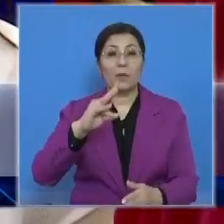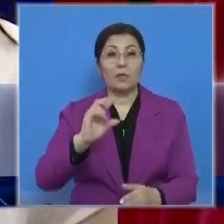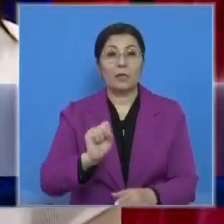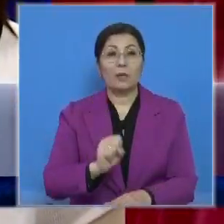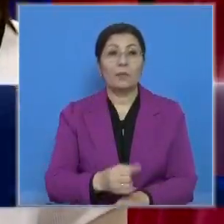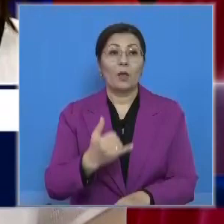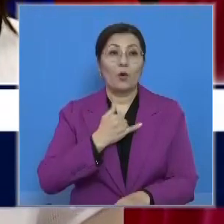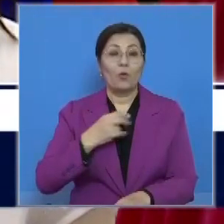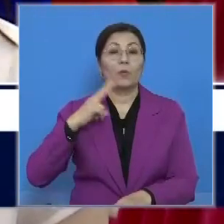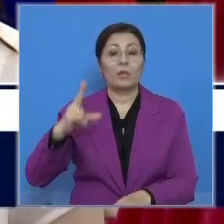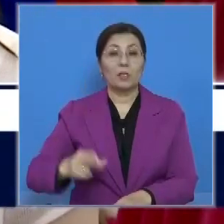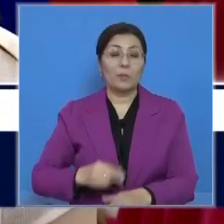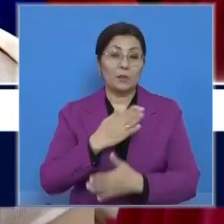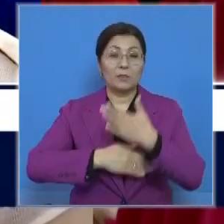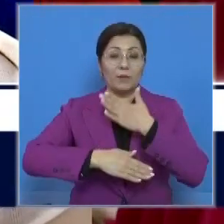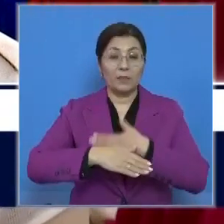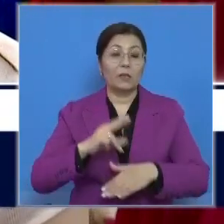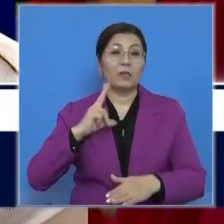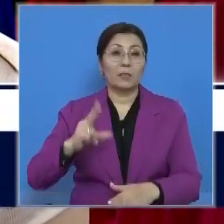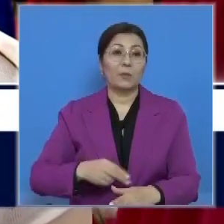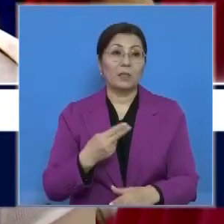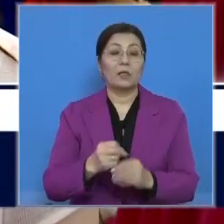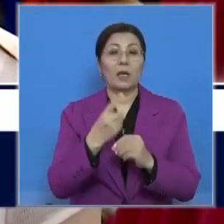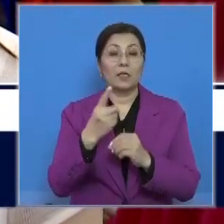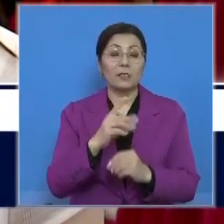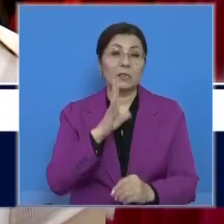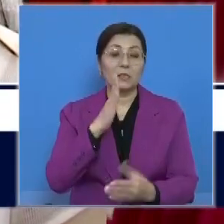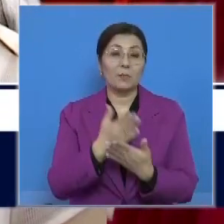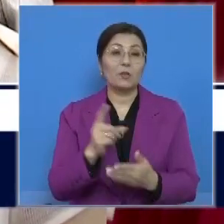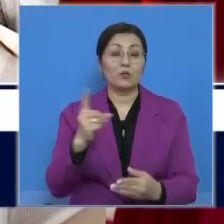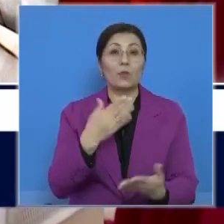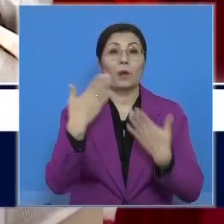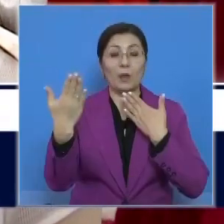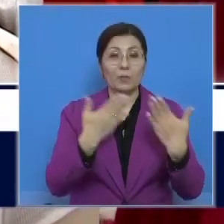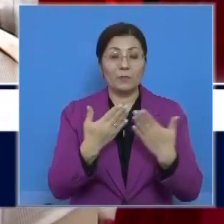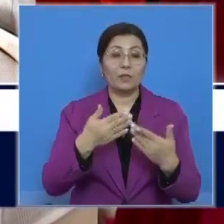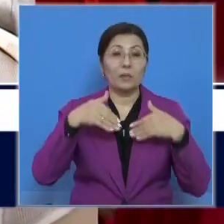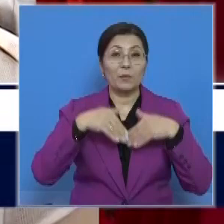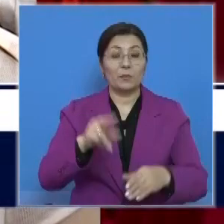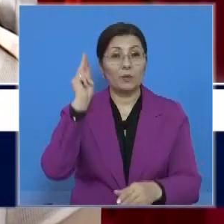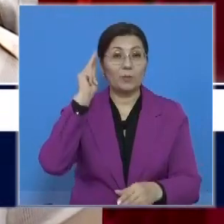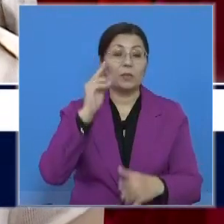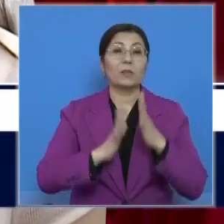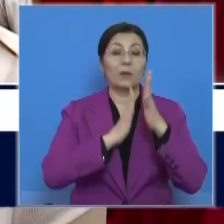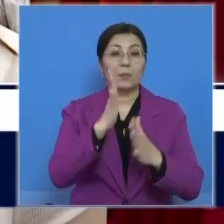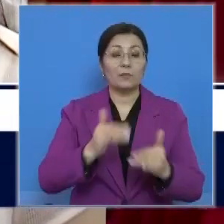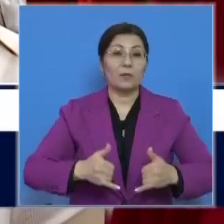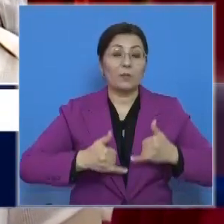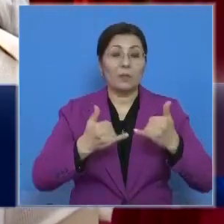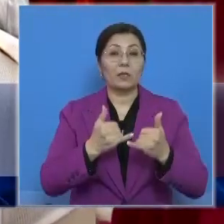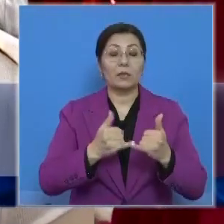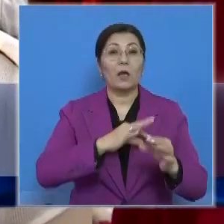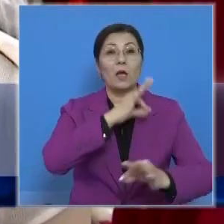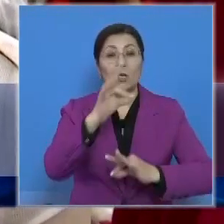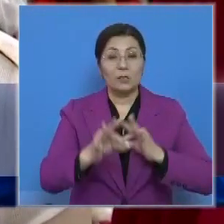У меня дочь с ограниченными возможностями ей 11 лет и чтобы общаться с ней Мы решили изучить язык жестов благодаря проекту